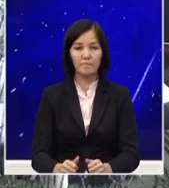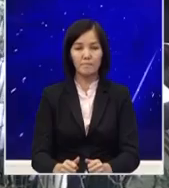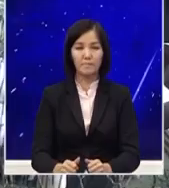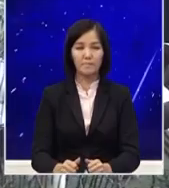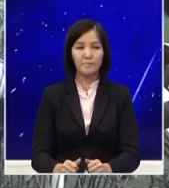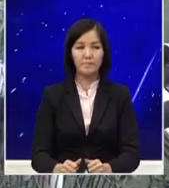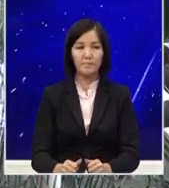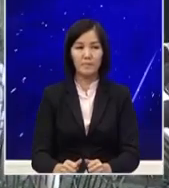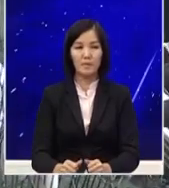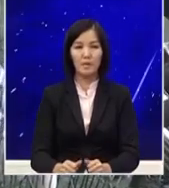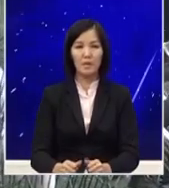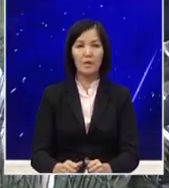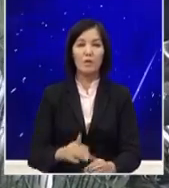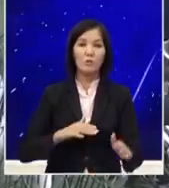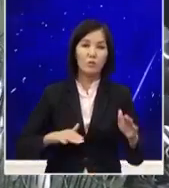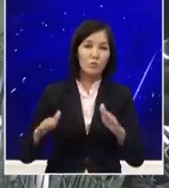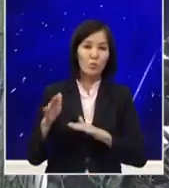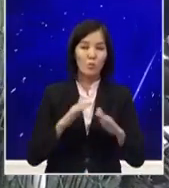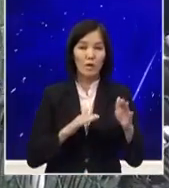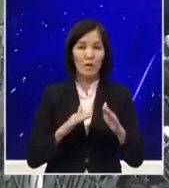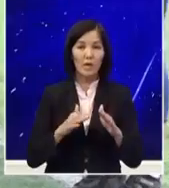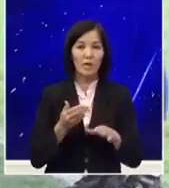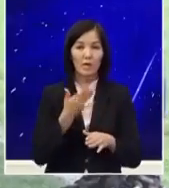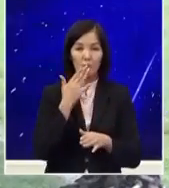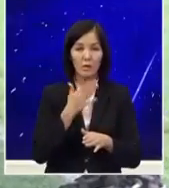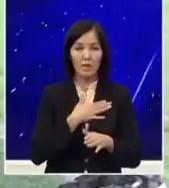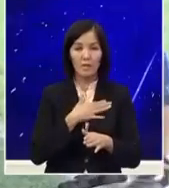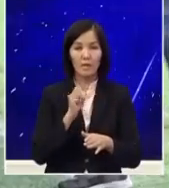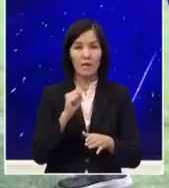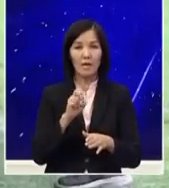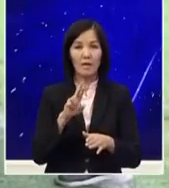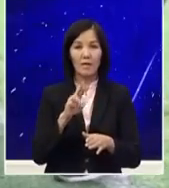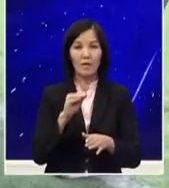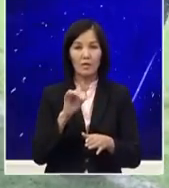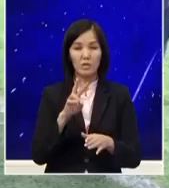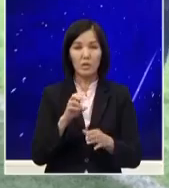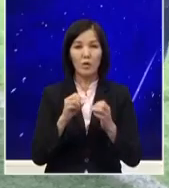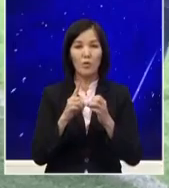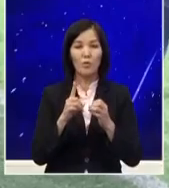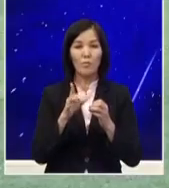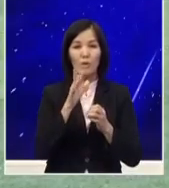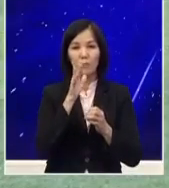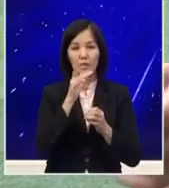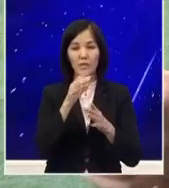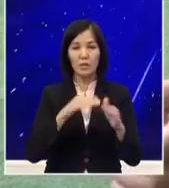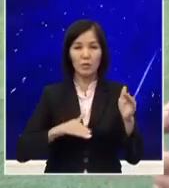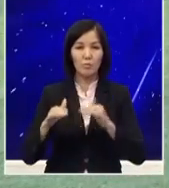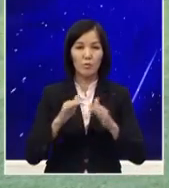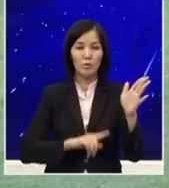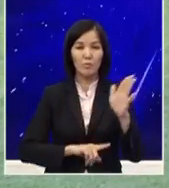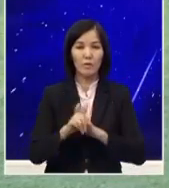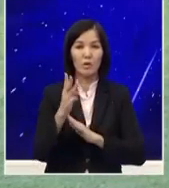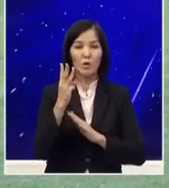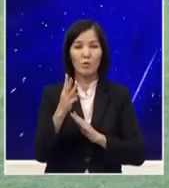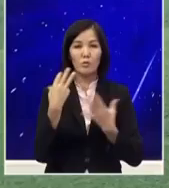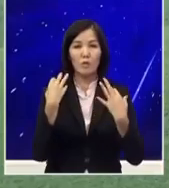үшін. Болашағын суға жүзу спортымен байланыстырған жастың бірі Аяжан Айнабекова. 11 жасында су спортына келген. 3 жылда ашық